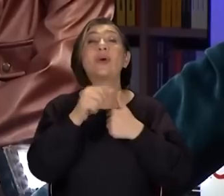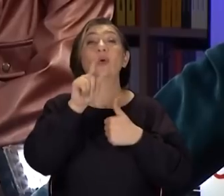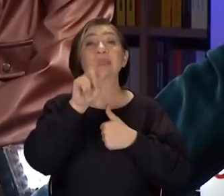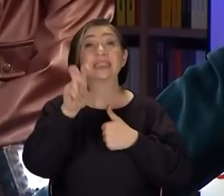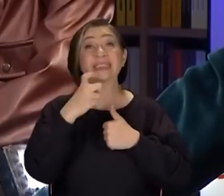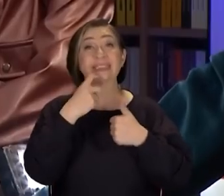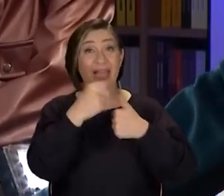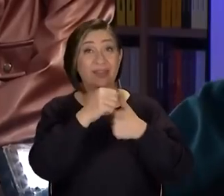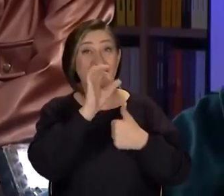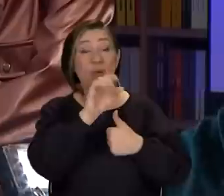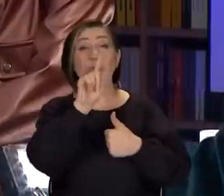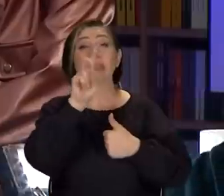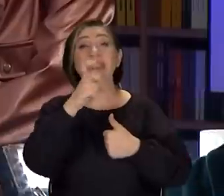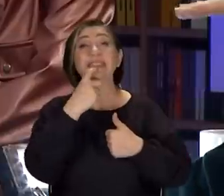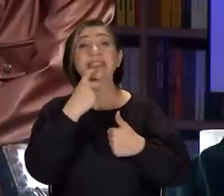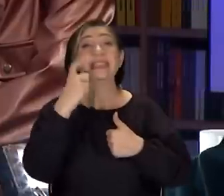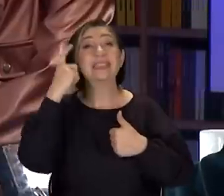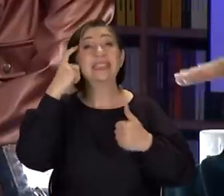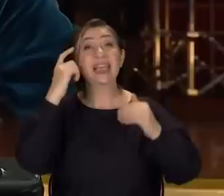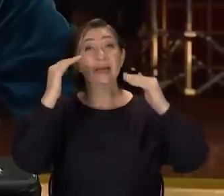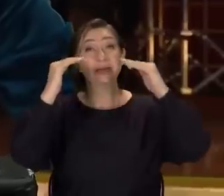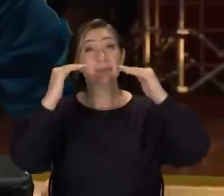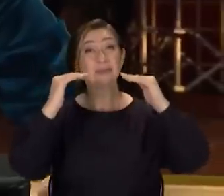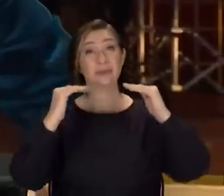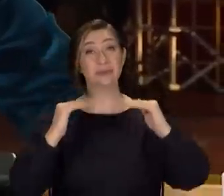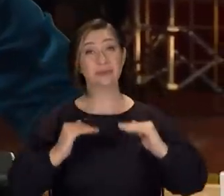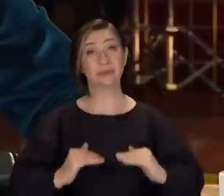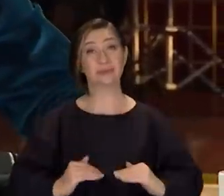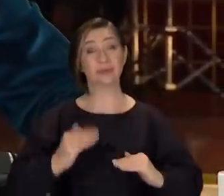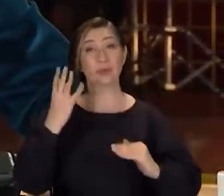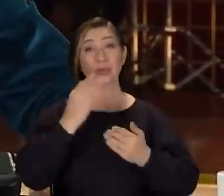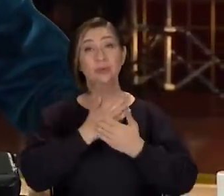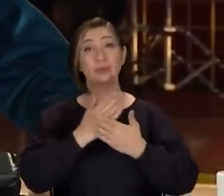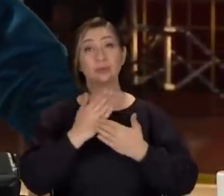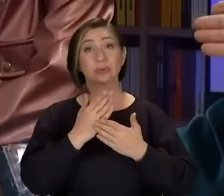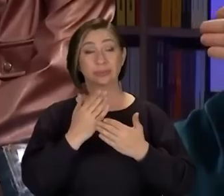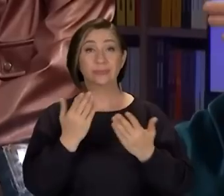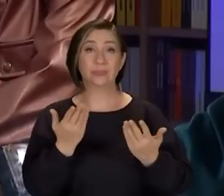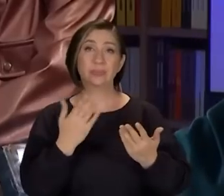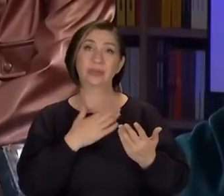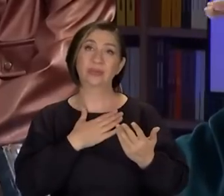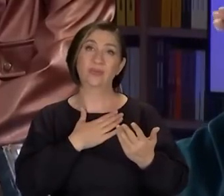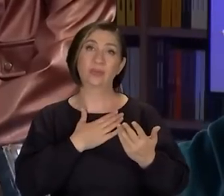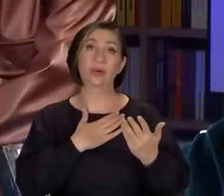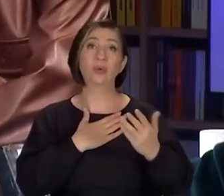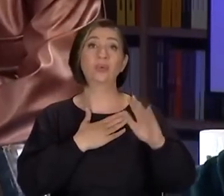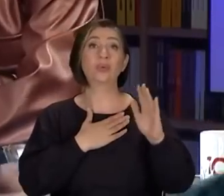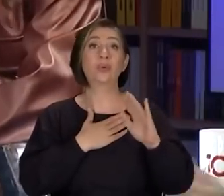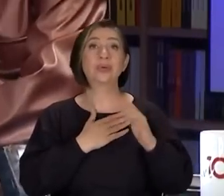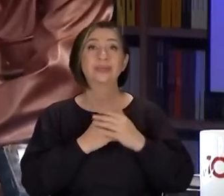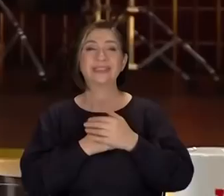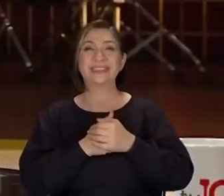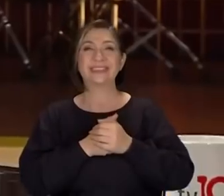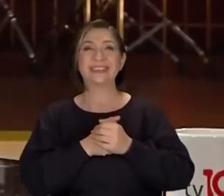18 18 Sn içerisine zeka seviyesini çok düşürmeniz gerekiyor sürebilmesi kırdı şu akıllara bak yok